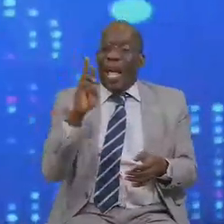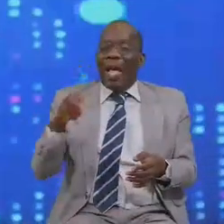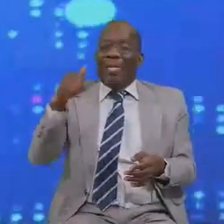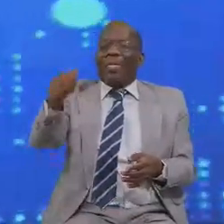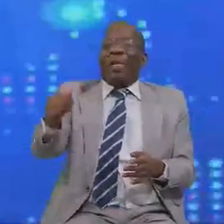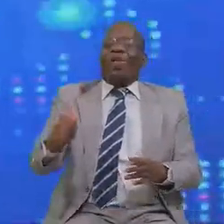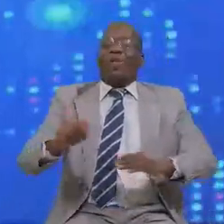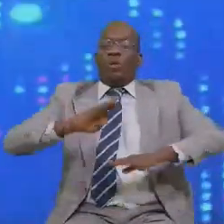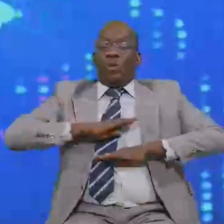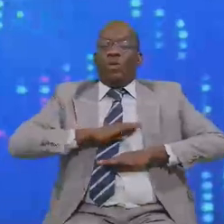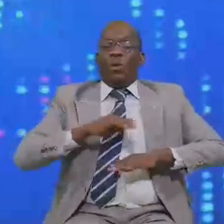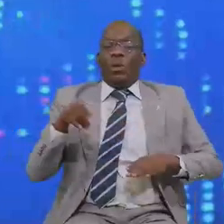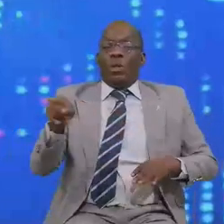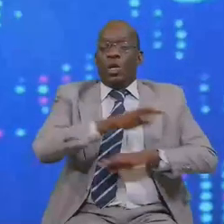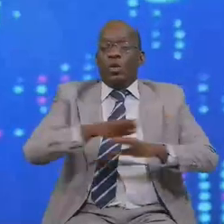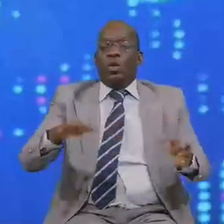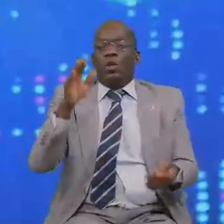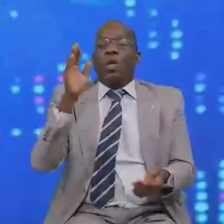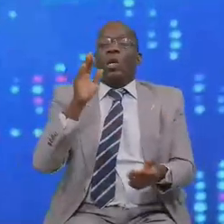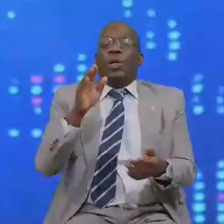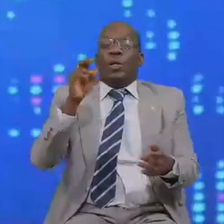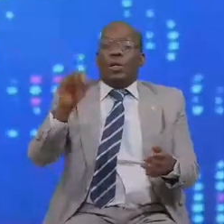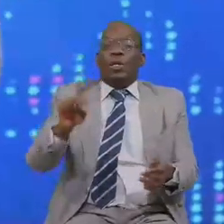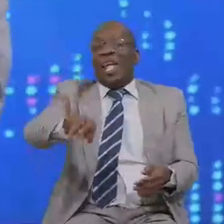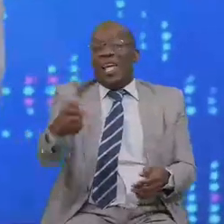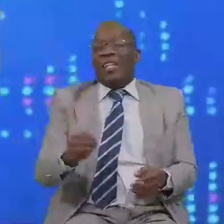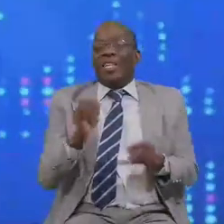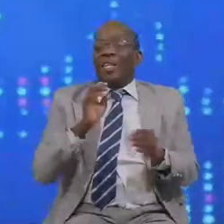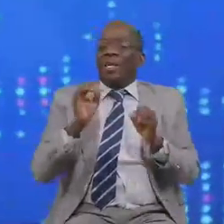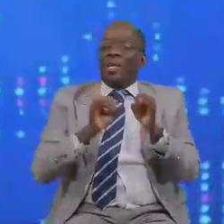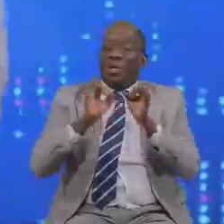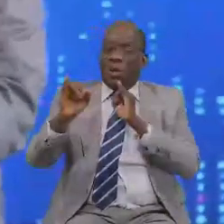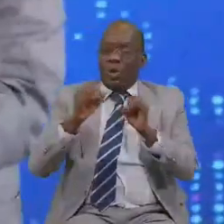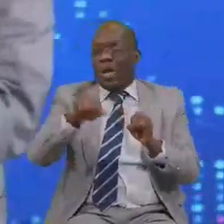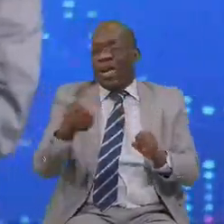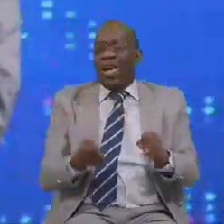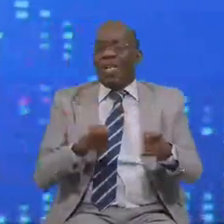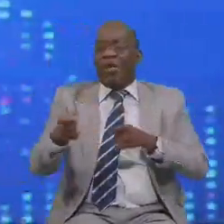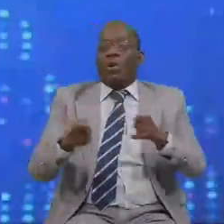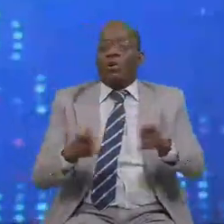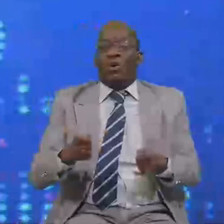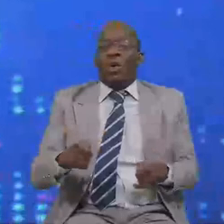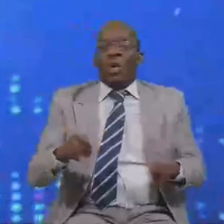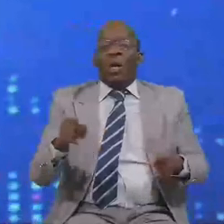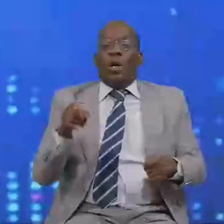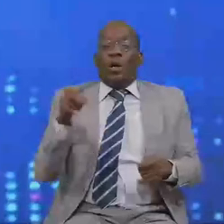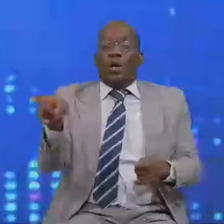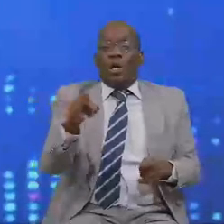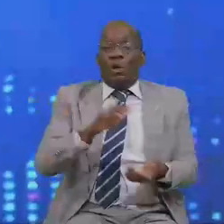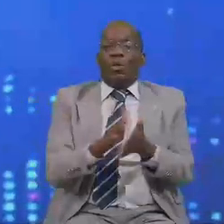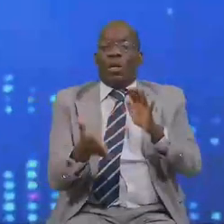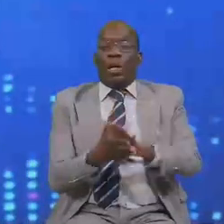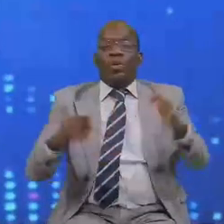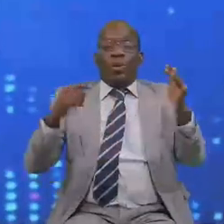qui n'ont pas besoin d'instructions, de direction. Maintenant, ils sont tels et c'est terminé.